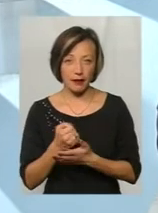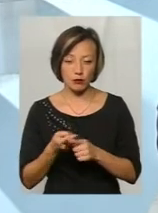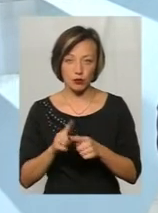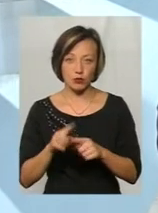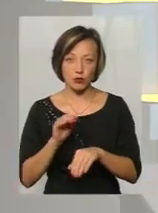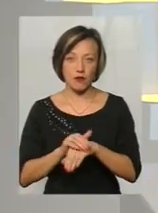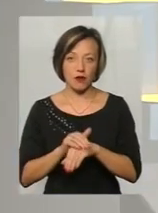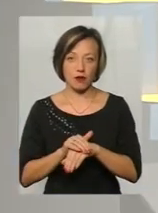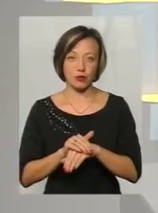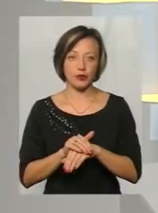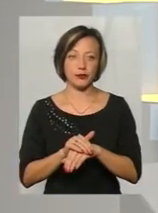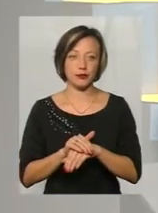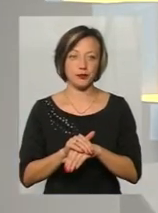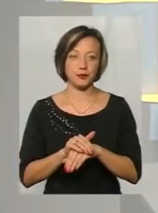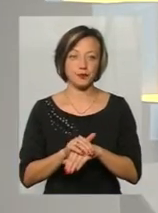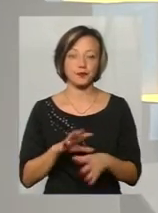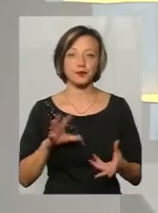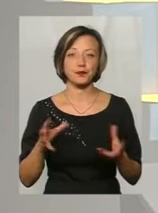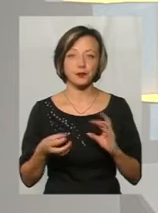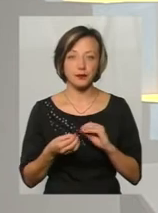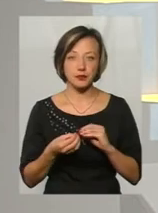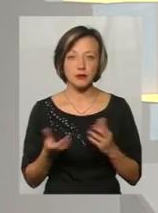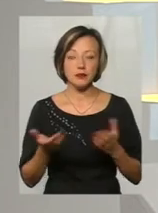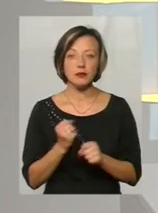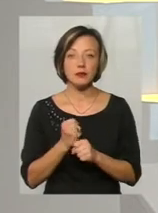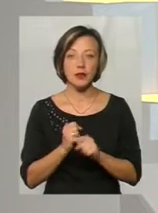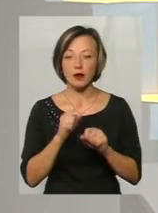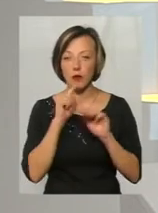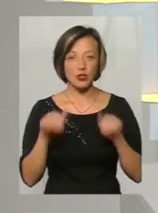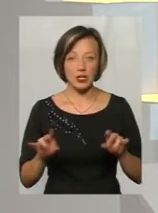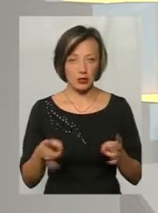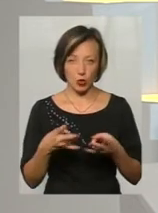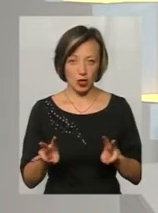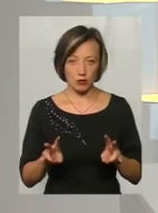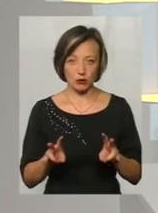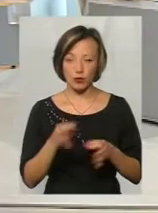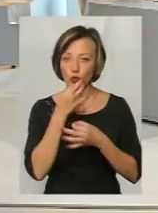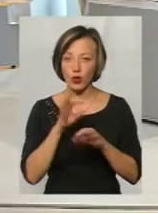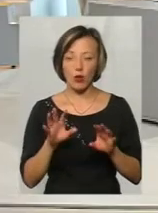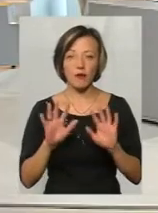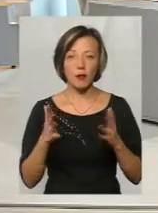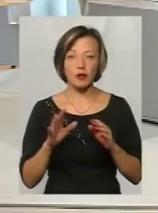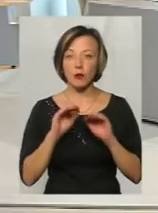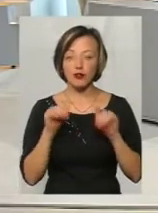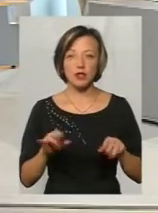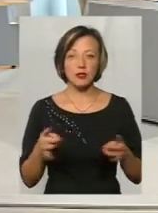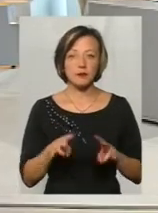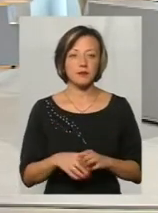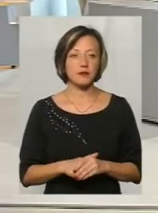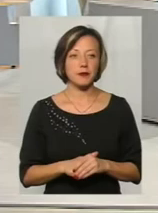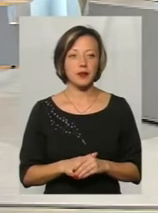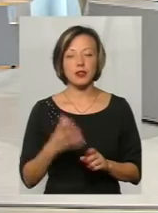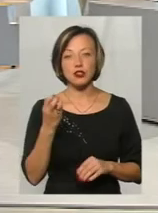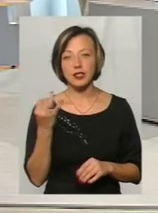факту. Висновок, який ми можемо сьогодні зробити, це те, що мовчати не потрібно. В будь-якому випадку не треба мовчати. Ще таке цікавить